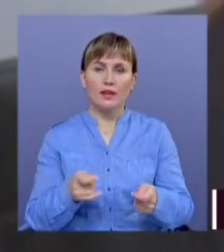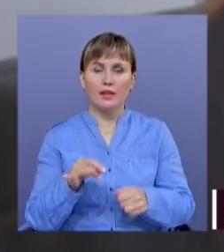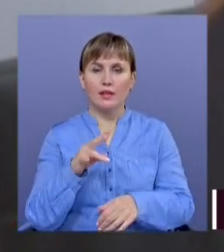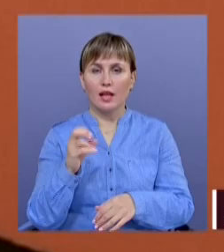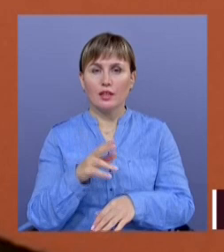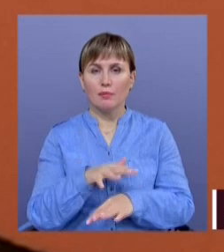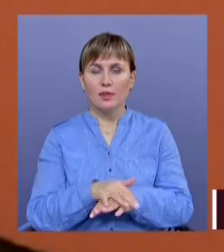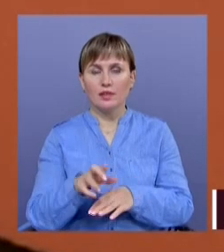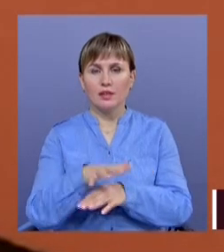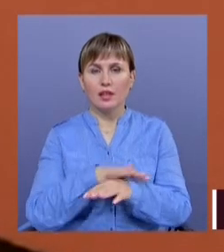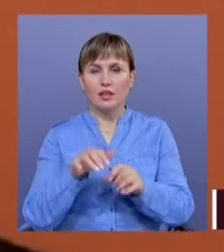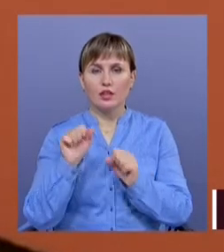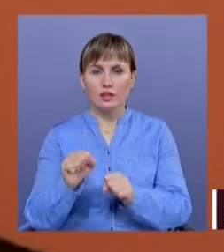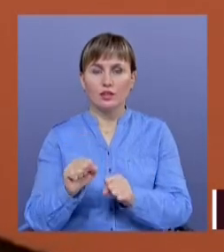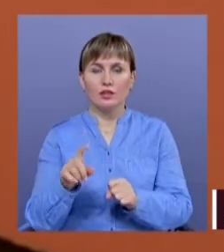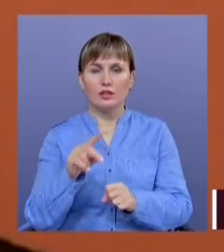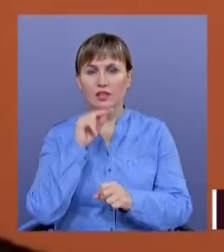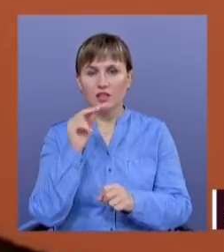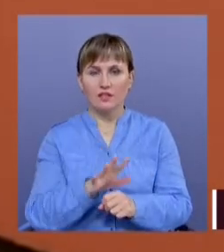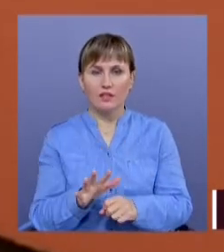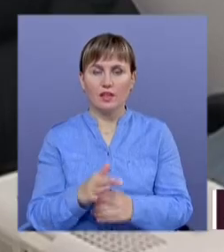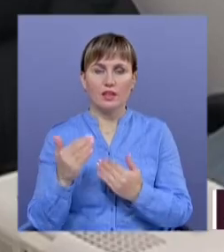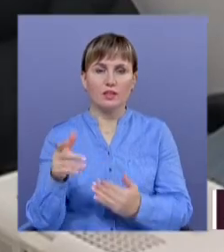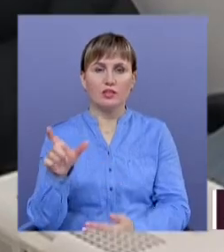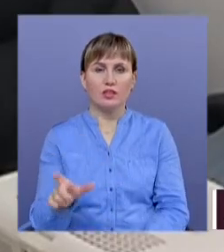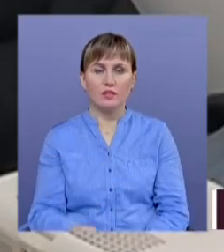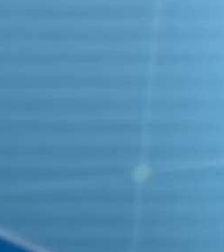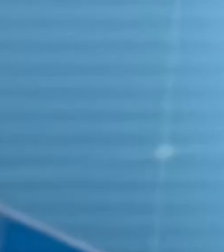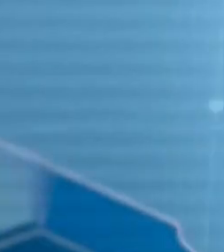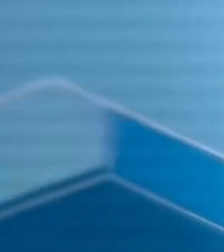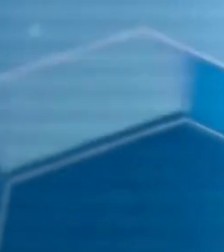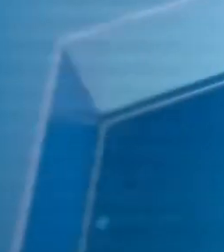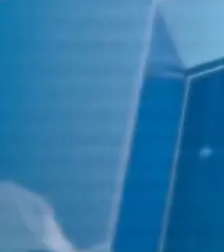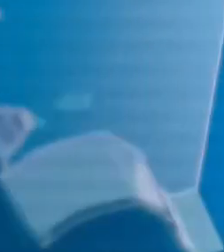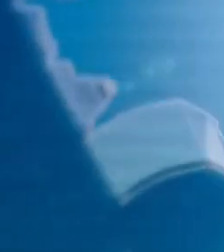Нацбанке. Сторона защиты настаивает на невиновности Мусинова.